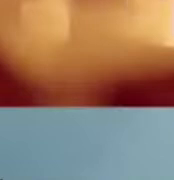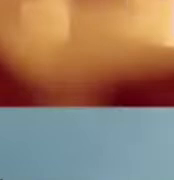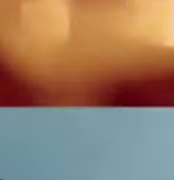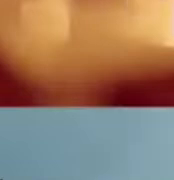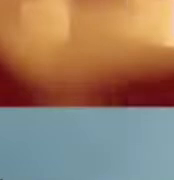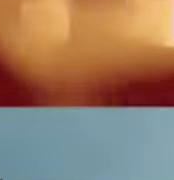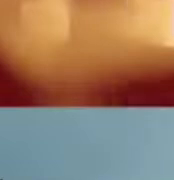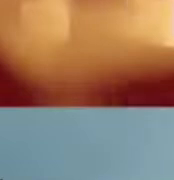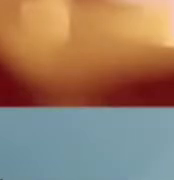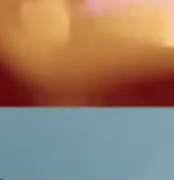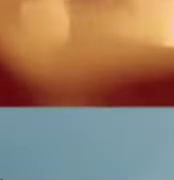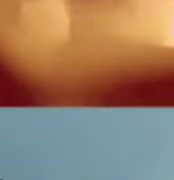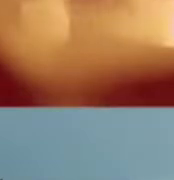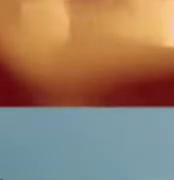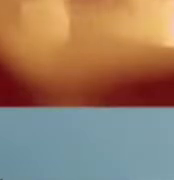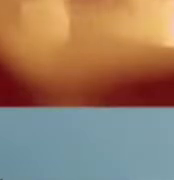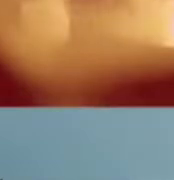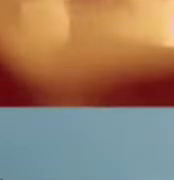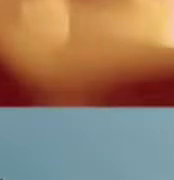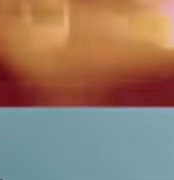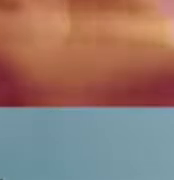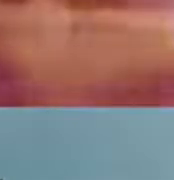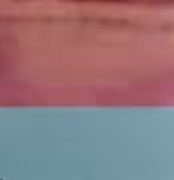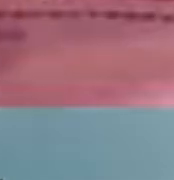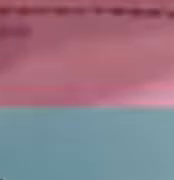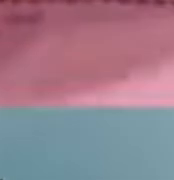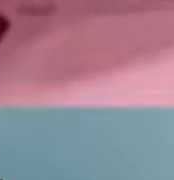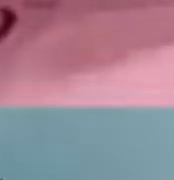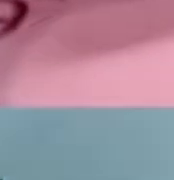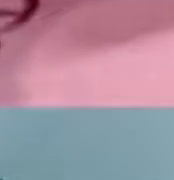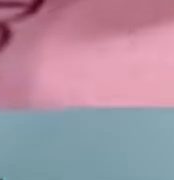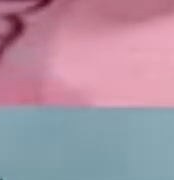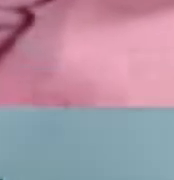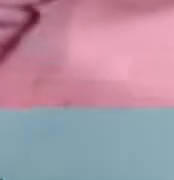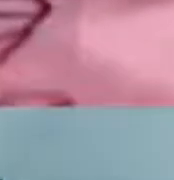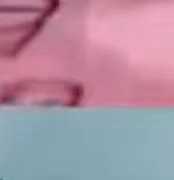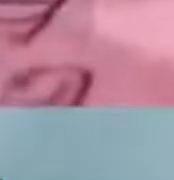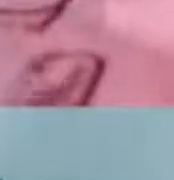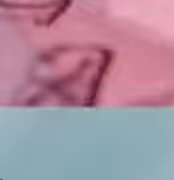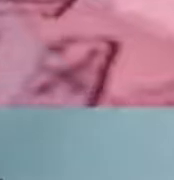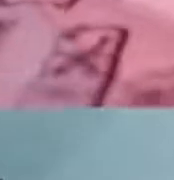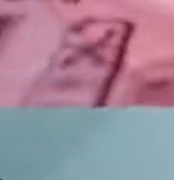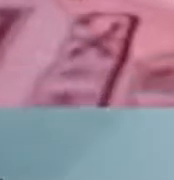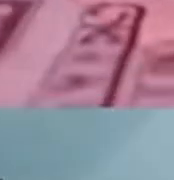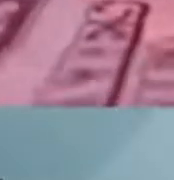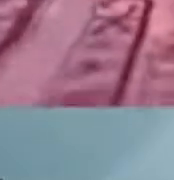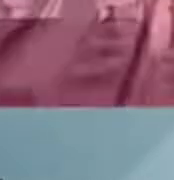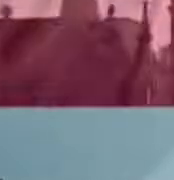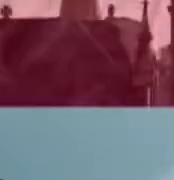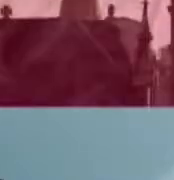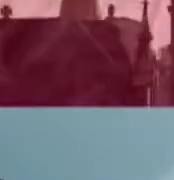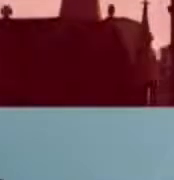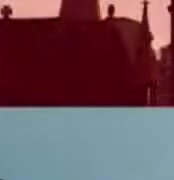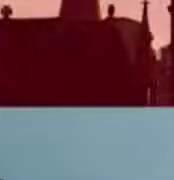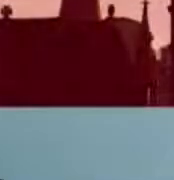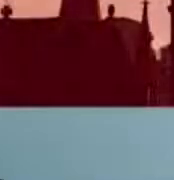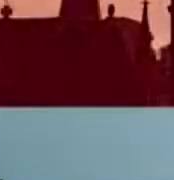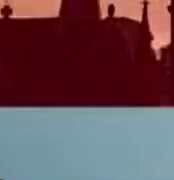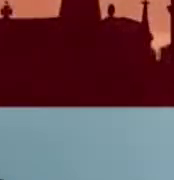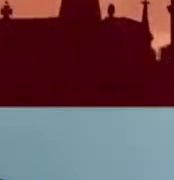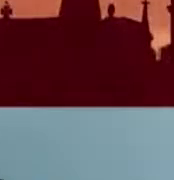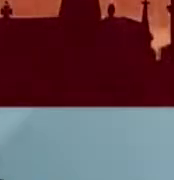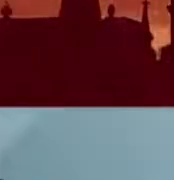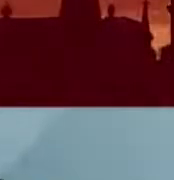ng ikapo? Ang Santa Senang may abulo yan? Kasama ba rito ang pangingili ng